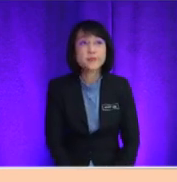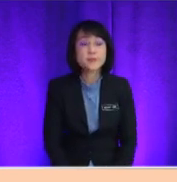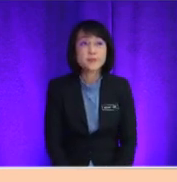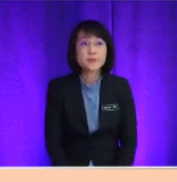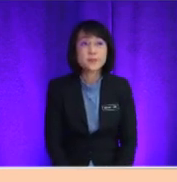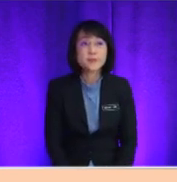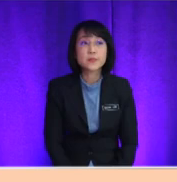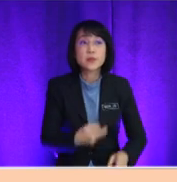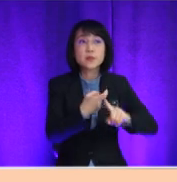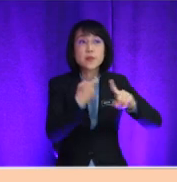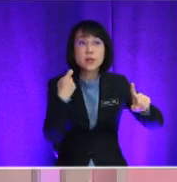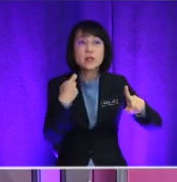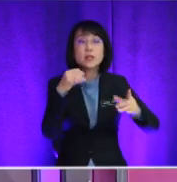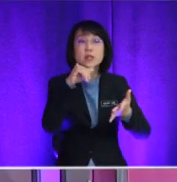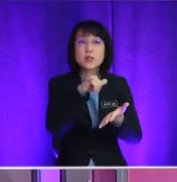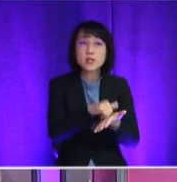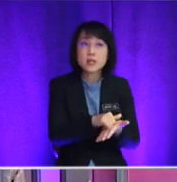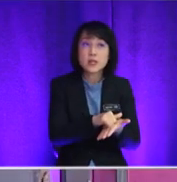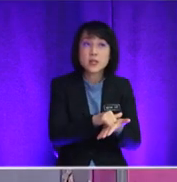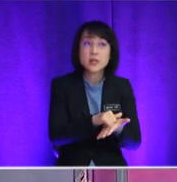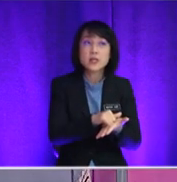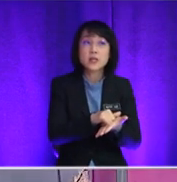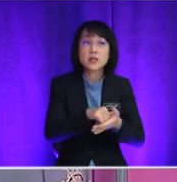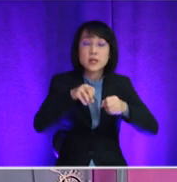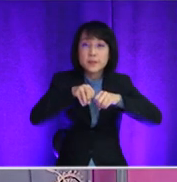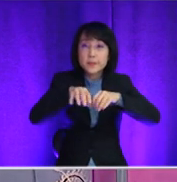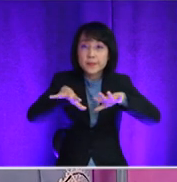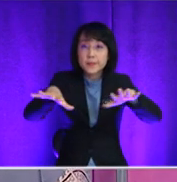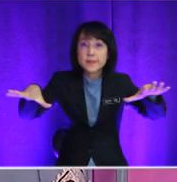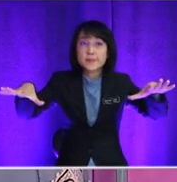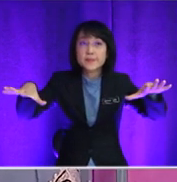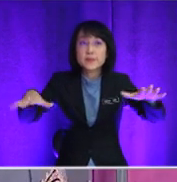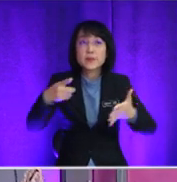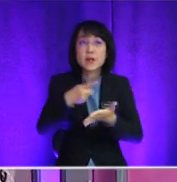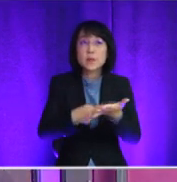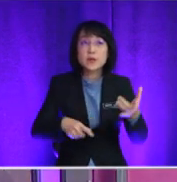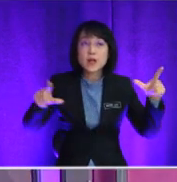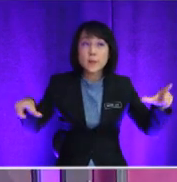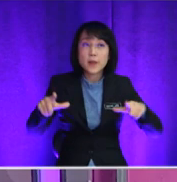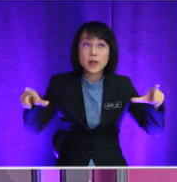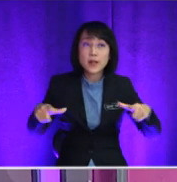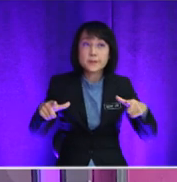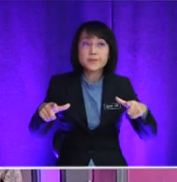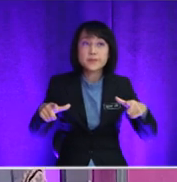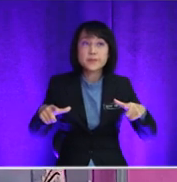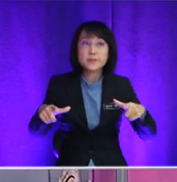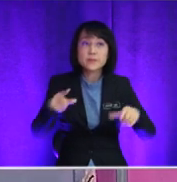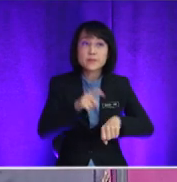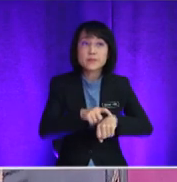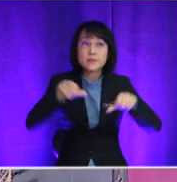daripada situ dikembangkan lagi oke Apa amalan makanan daripada di sinilah jadi